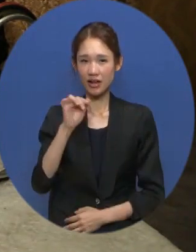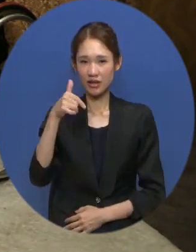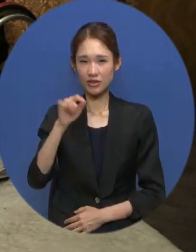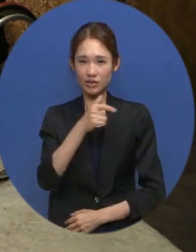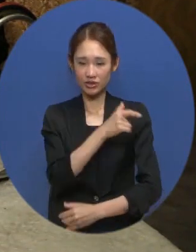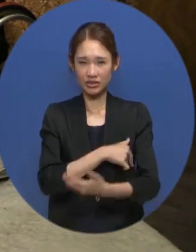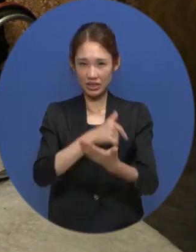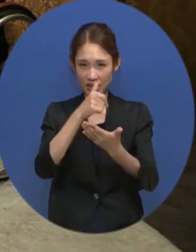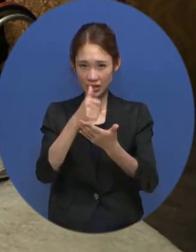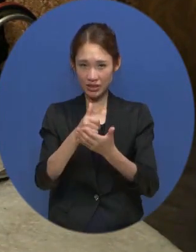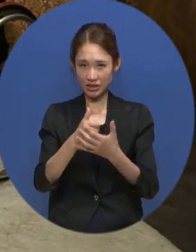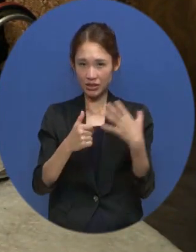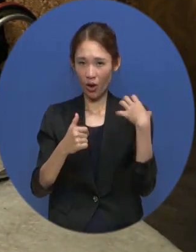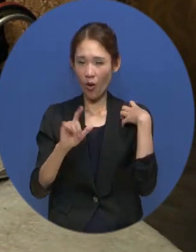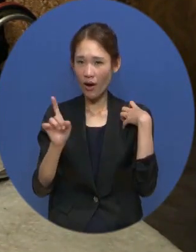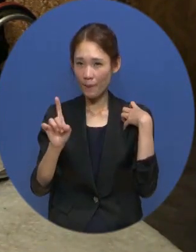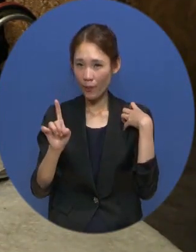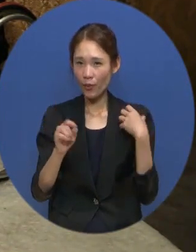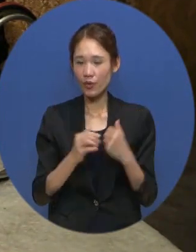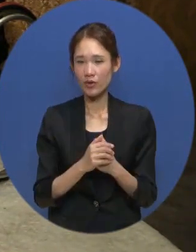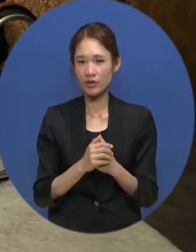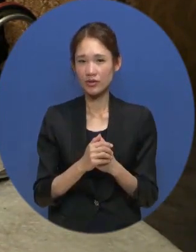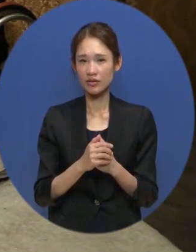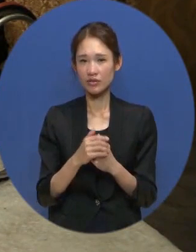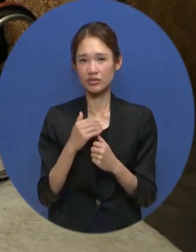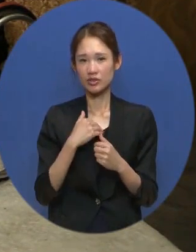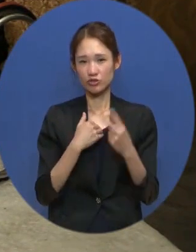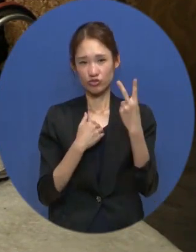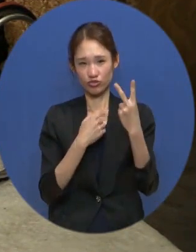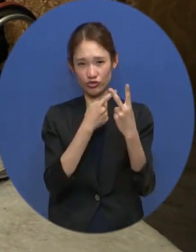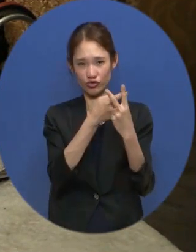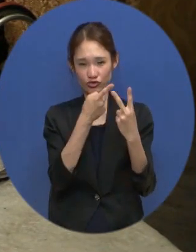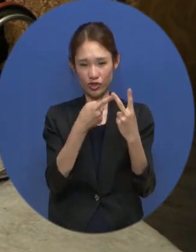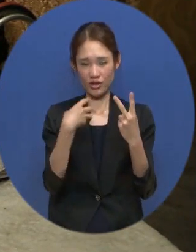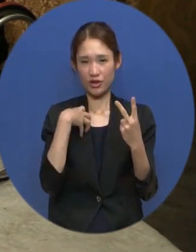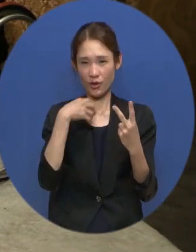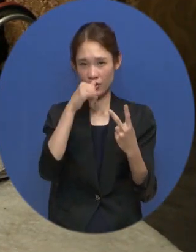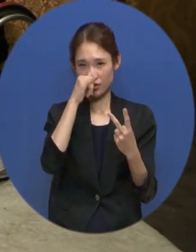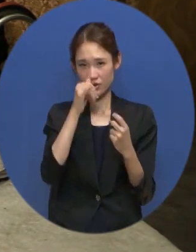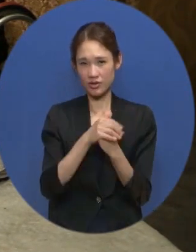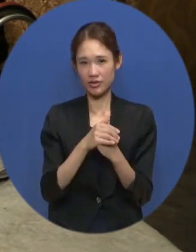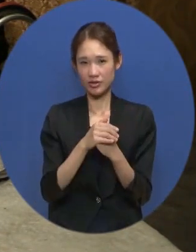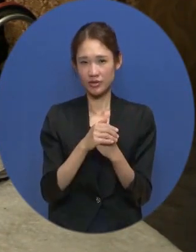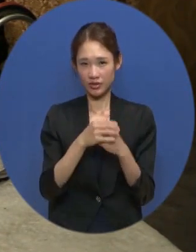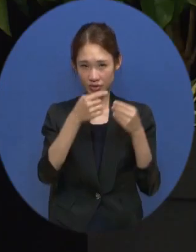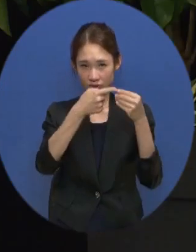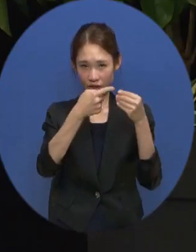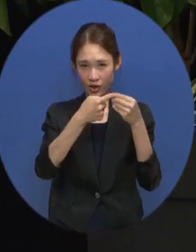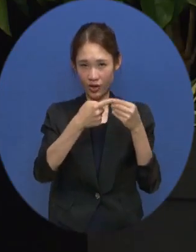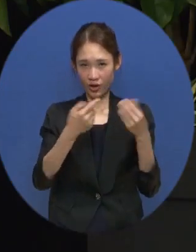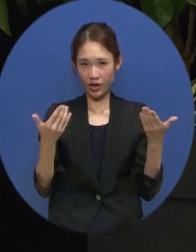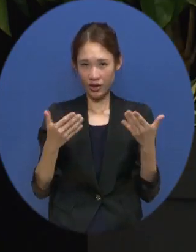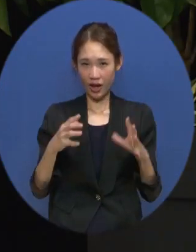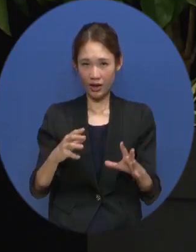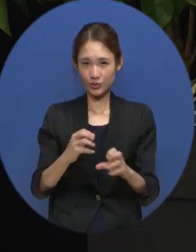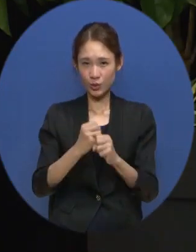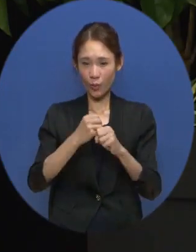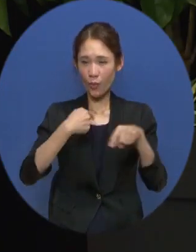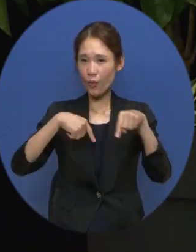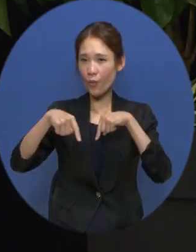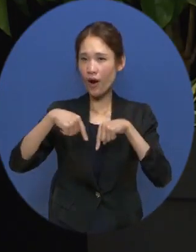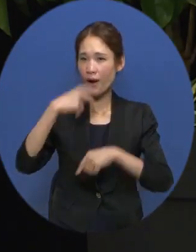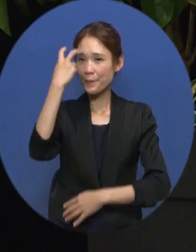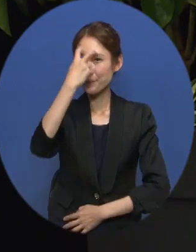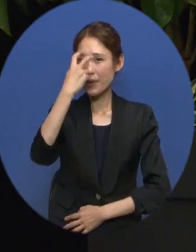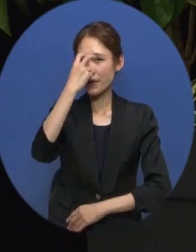이사님께서는 어떤 역할을 하고 계시나요? 네, 저는 크게 두 가지 역할을 하고 있는데요. 첫 번째는 그 작업 총괄을 하고